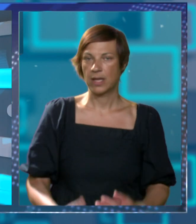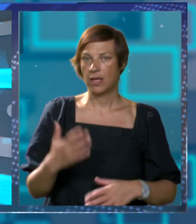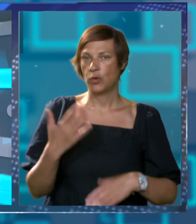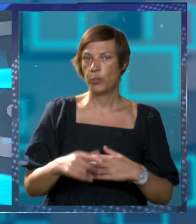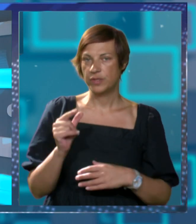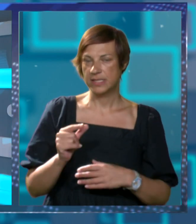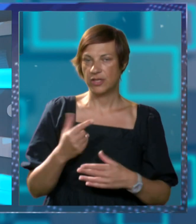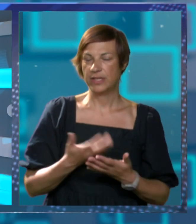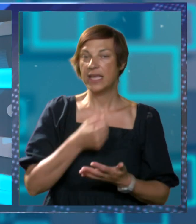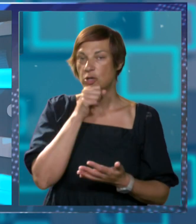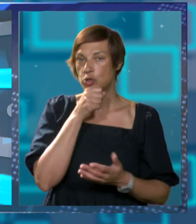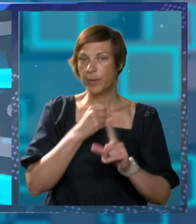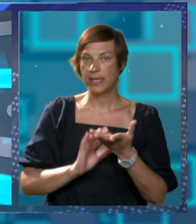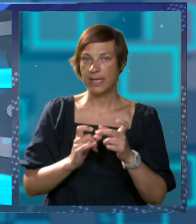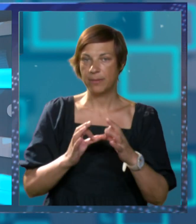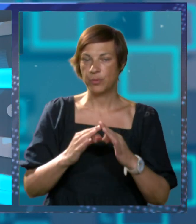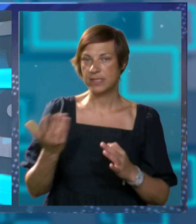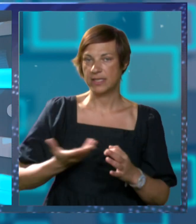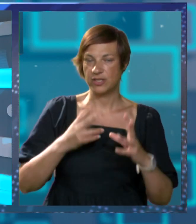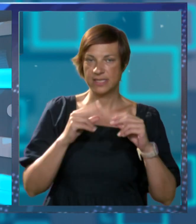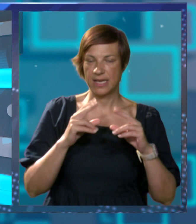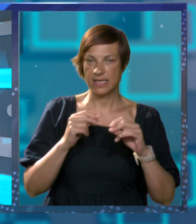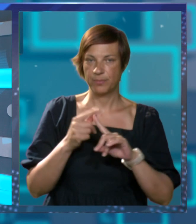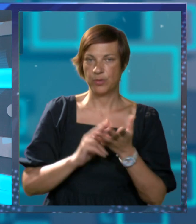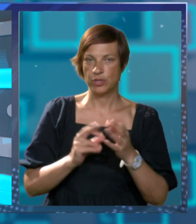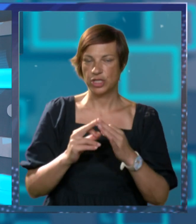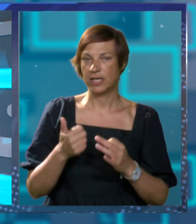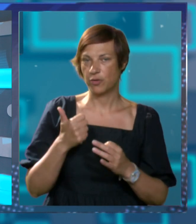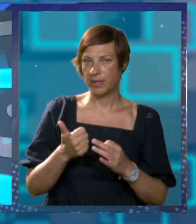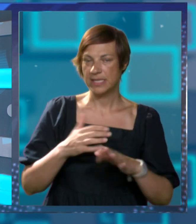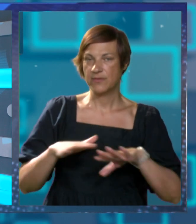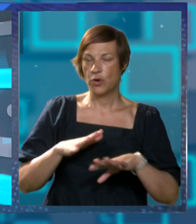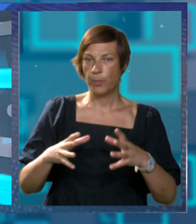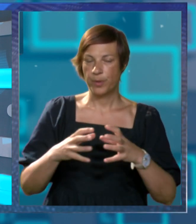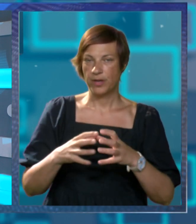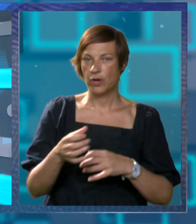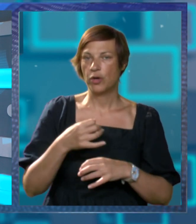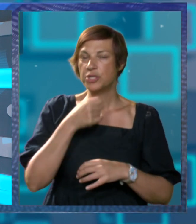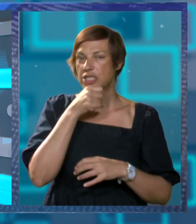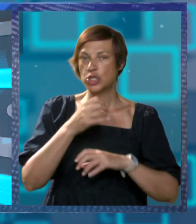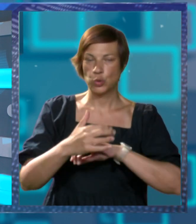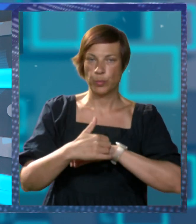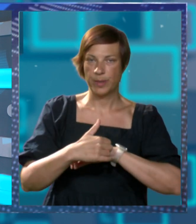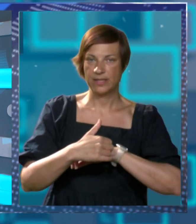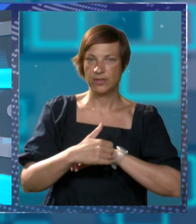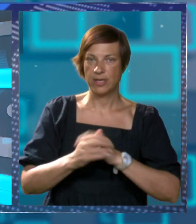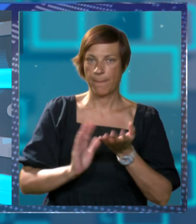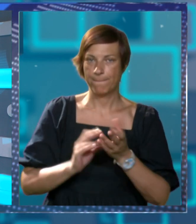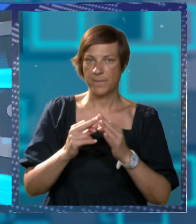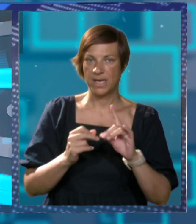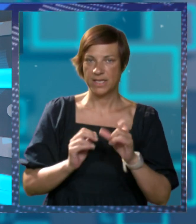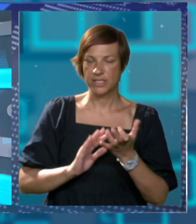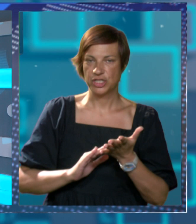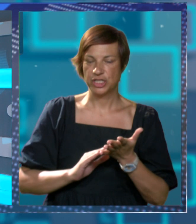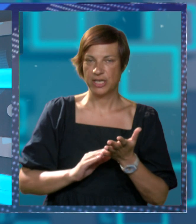U posljednjem dijelu ovotjednog županijskog impulsa donosimo razgovor s pročelnikom jedinstvenog upravnog odjela u općini Župa Dubrovačka, Jura